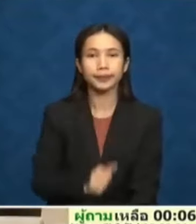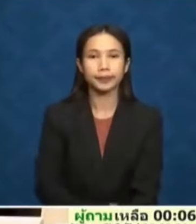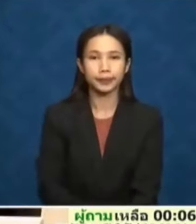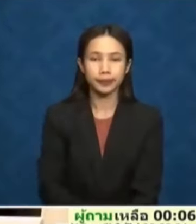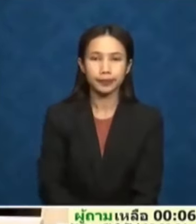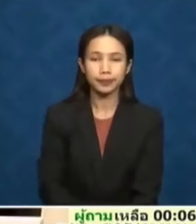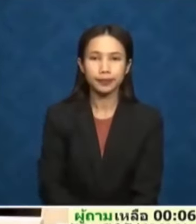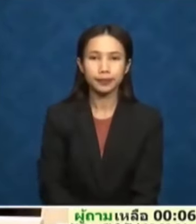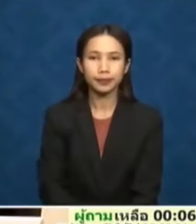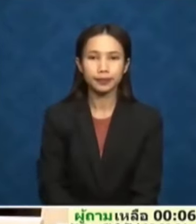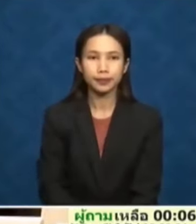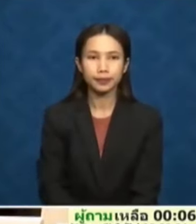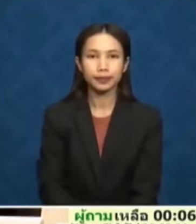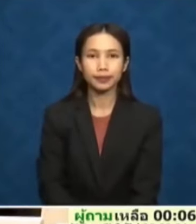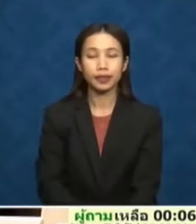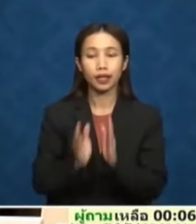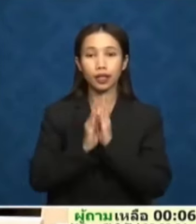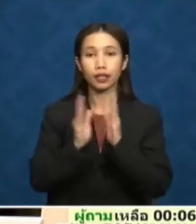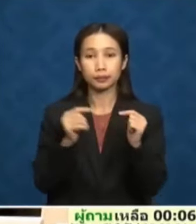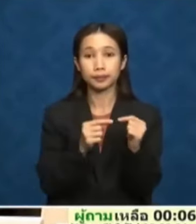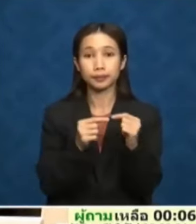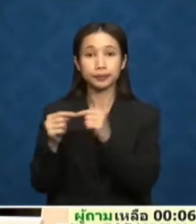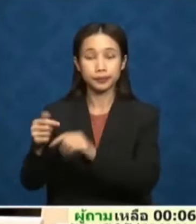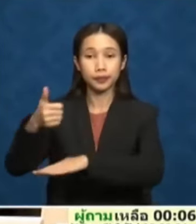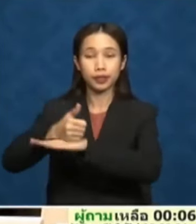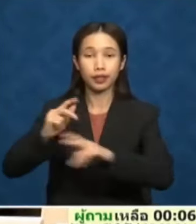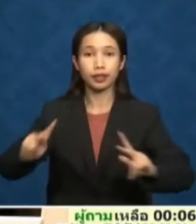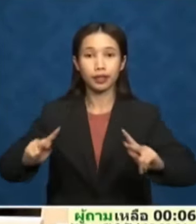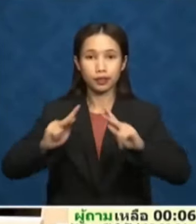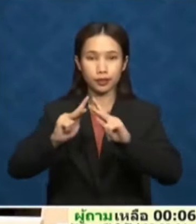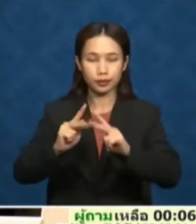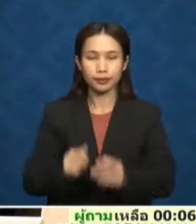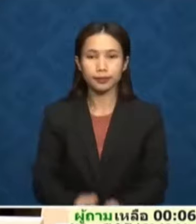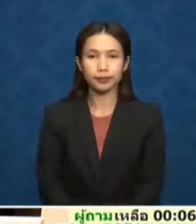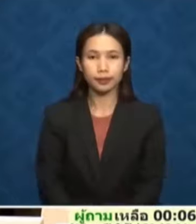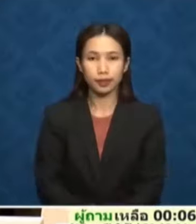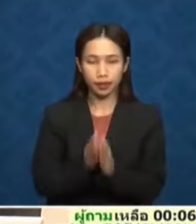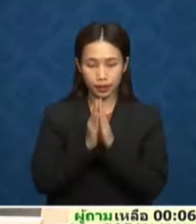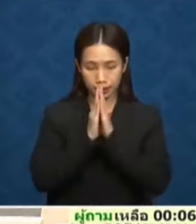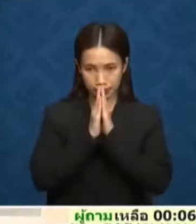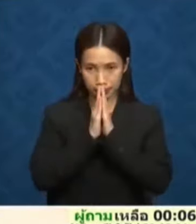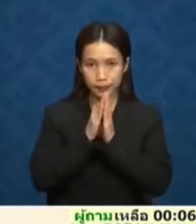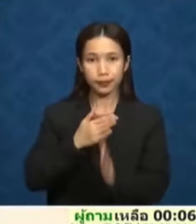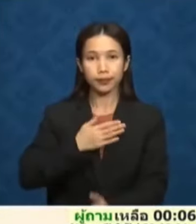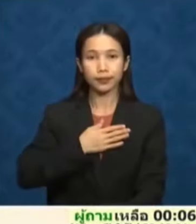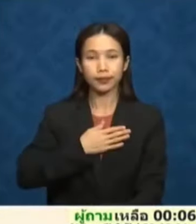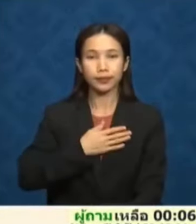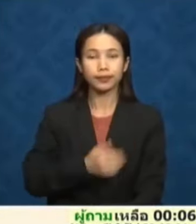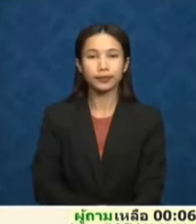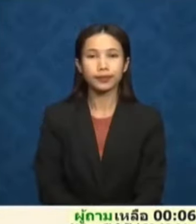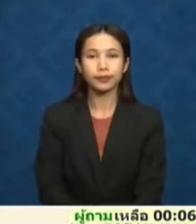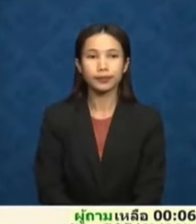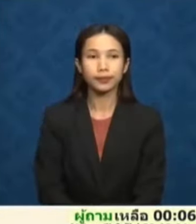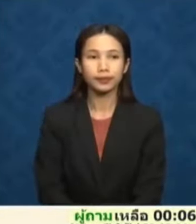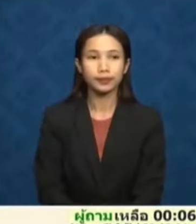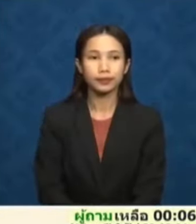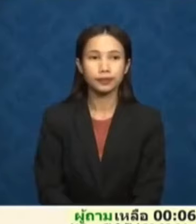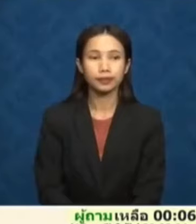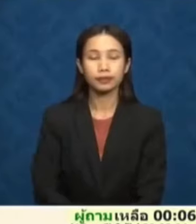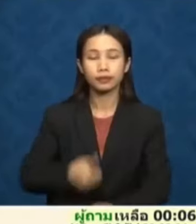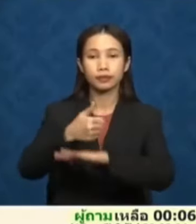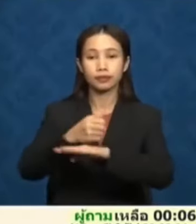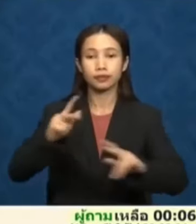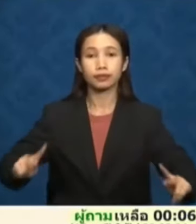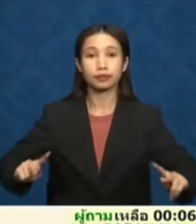ค่ะขอบคุณครับขอเชิญท่านรัฐมนตรีครับท่านประธานที่เคารพกระผมชวนหน้าศรีแก้วมนตรีว่าการ